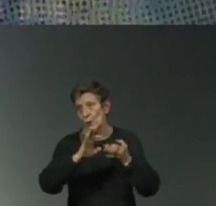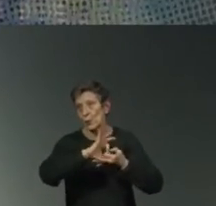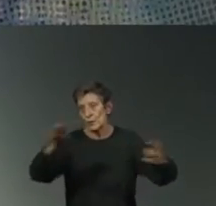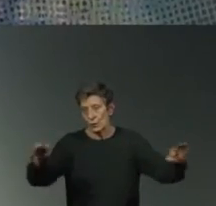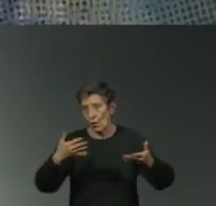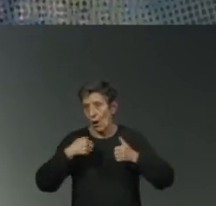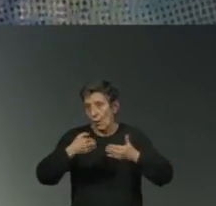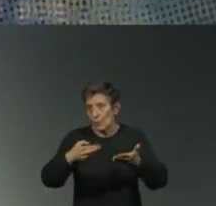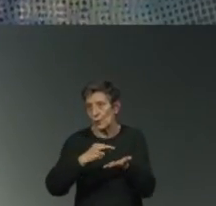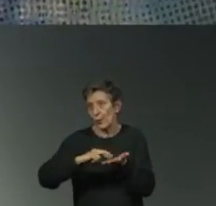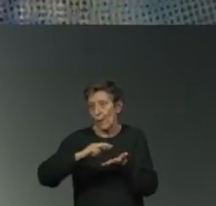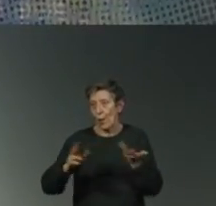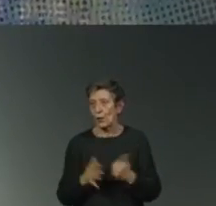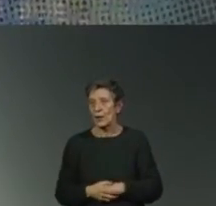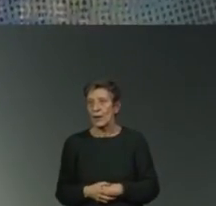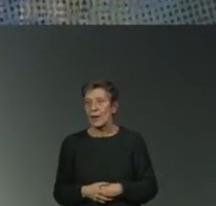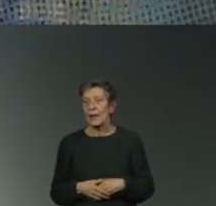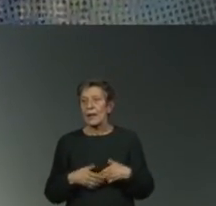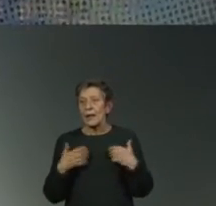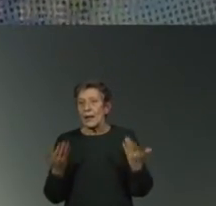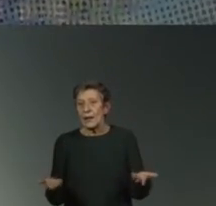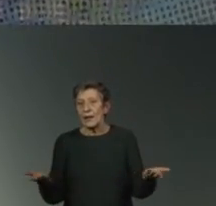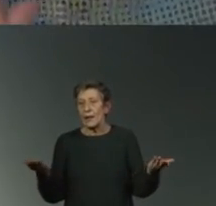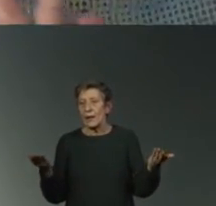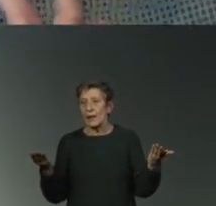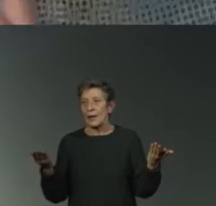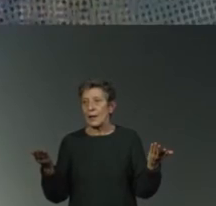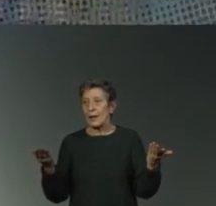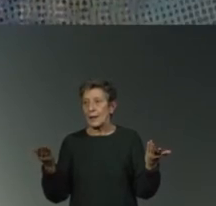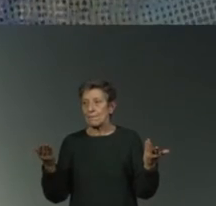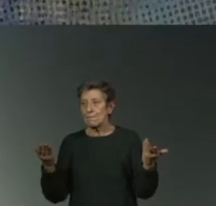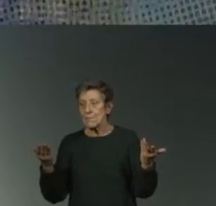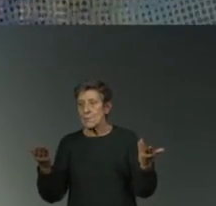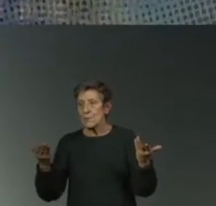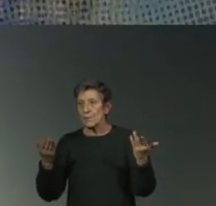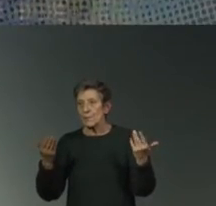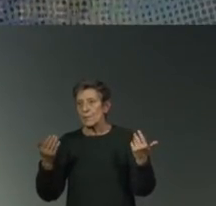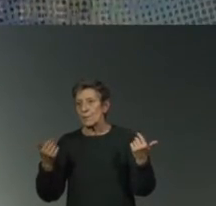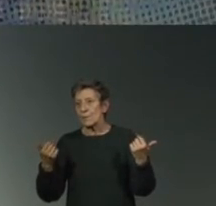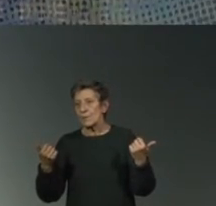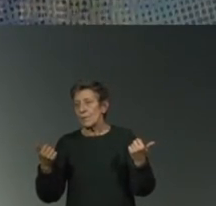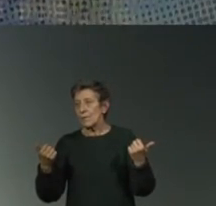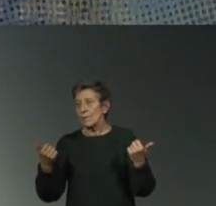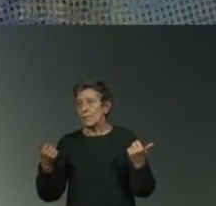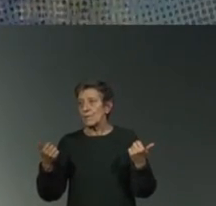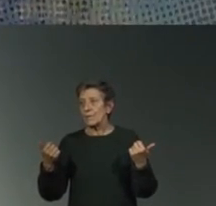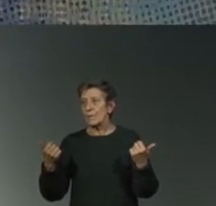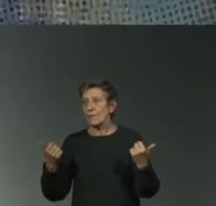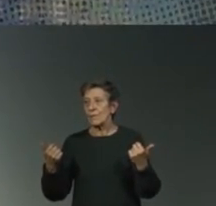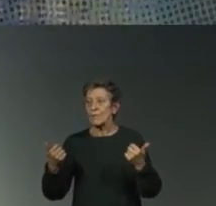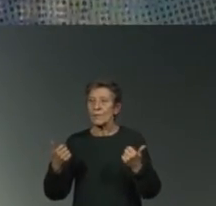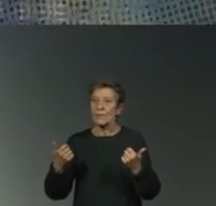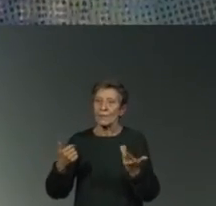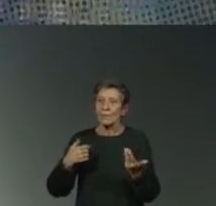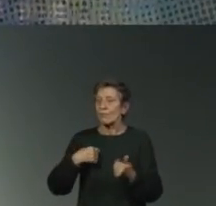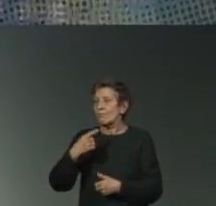roman. Et puis, j'anticipais un procès qu'on adore me